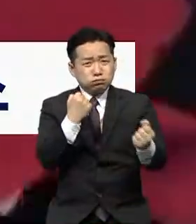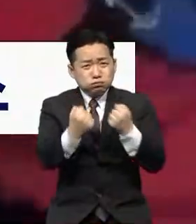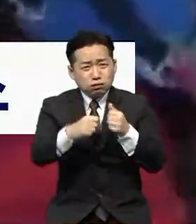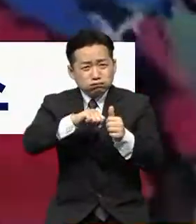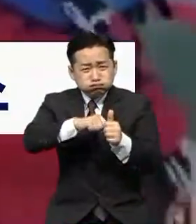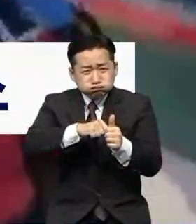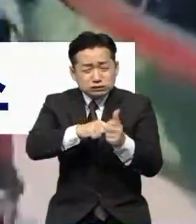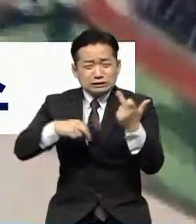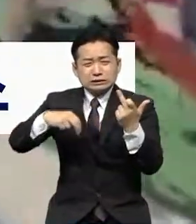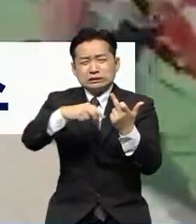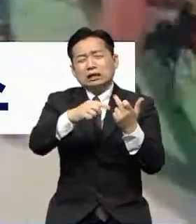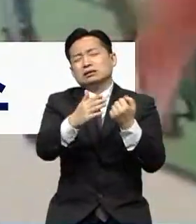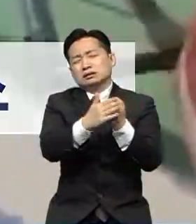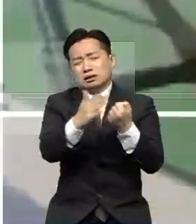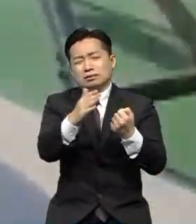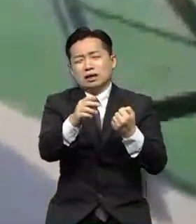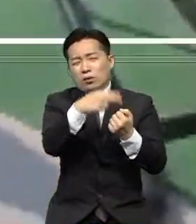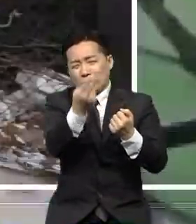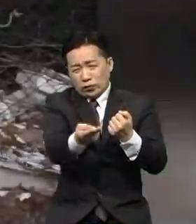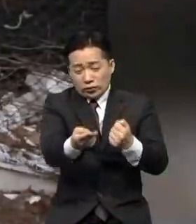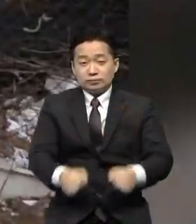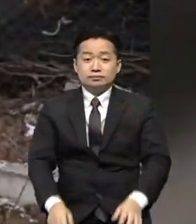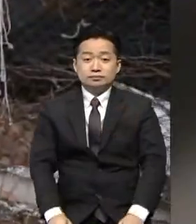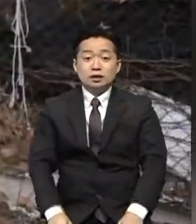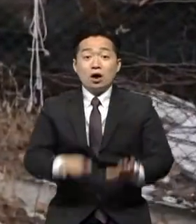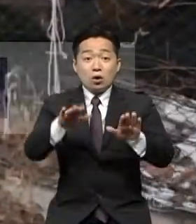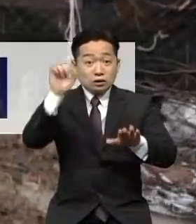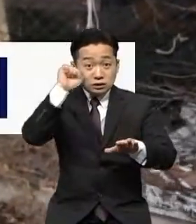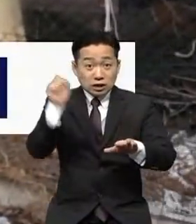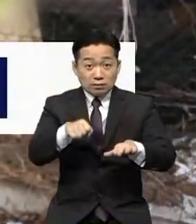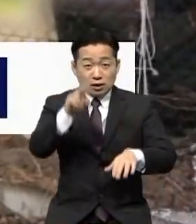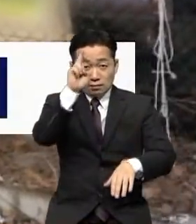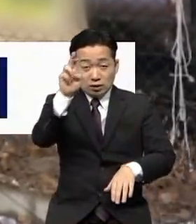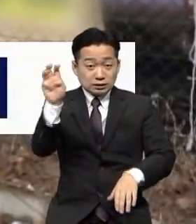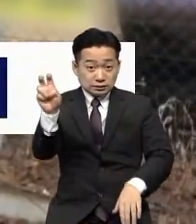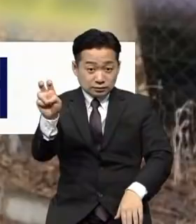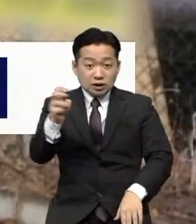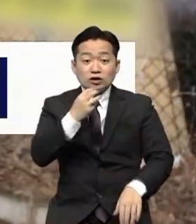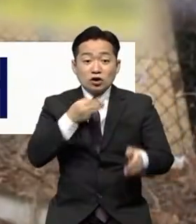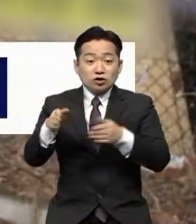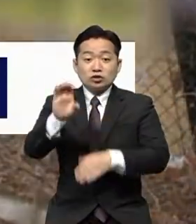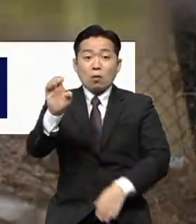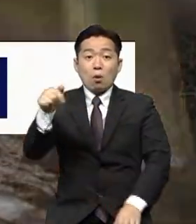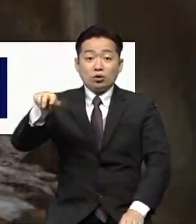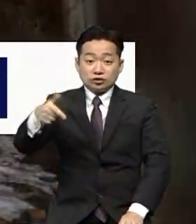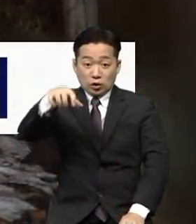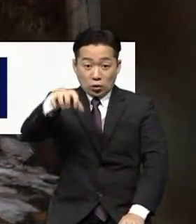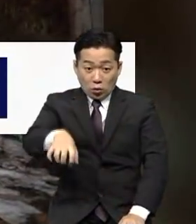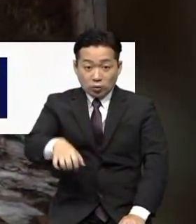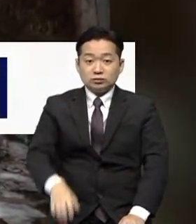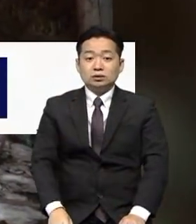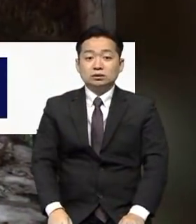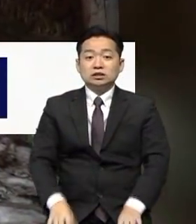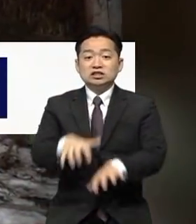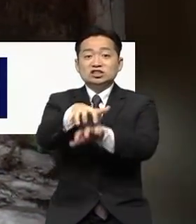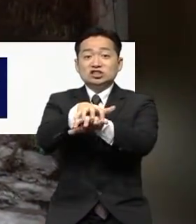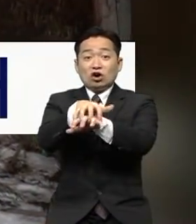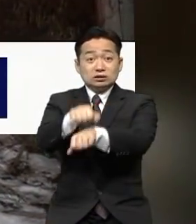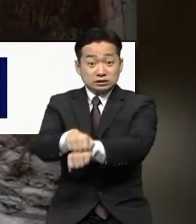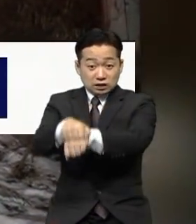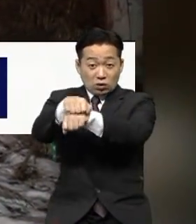무리한 산행을 한 것 같다고 밝혔습니다. 오늘 새벽 0시 20분쯤엔 경기 포천시 소흐읍 섬유창고에서 불이